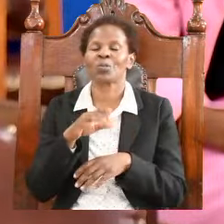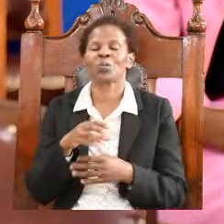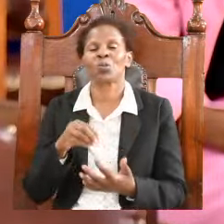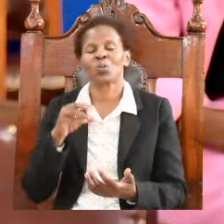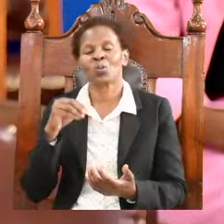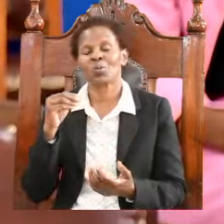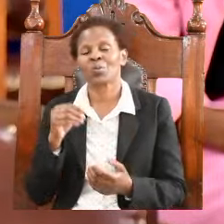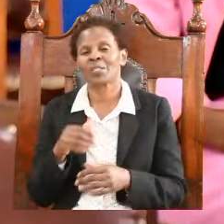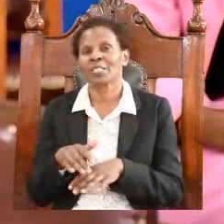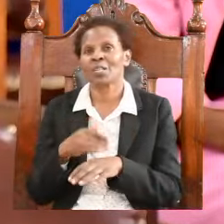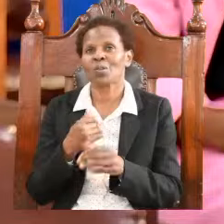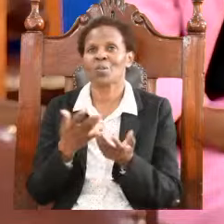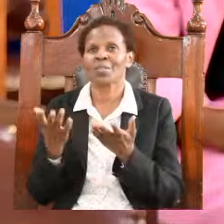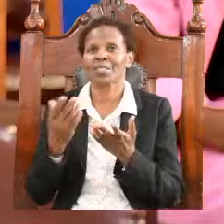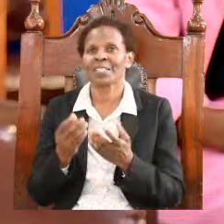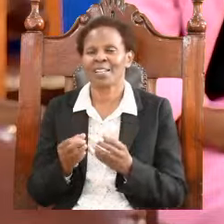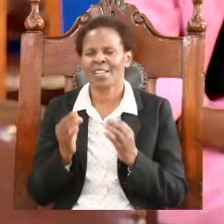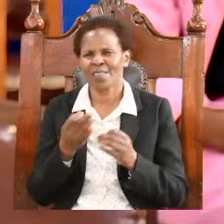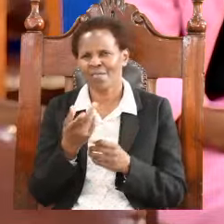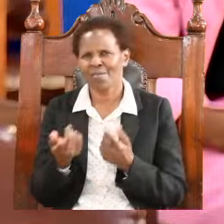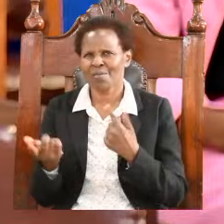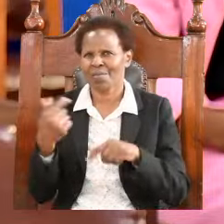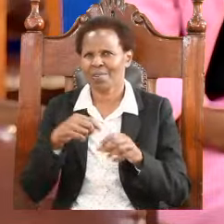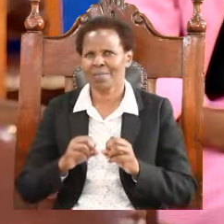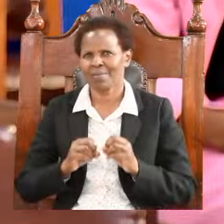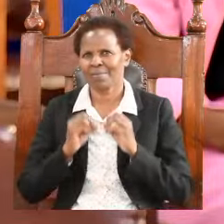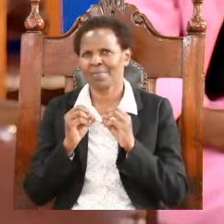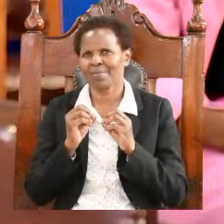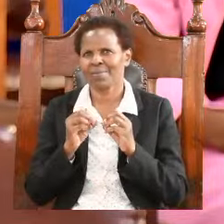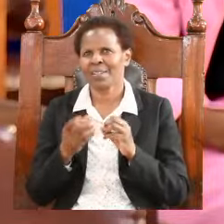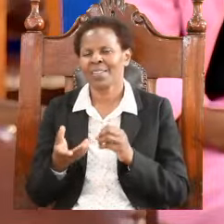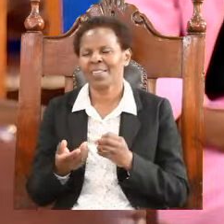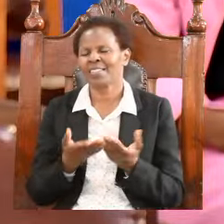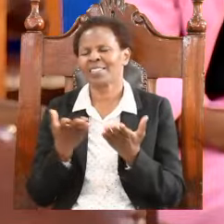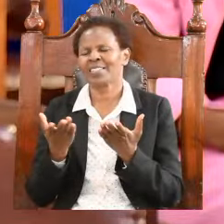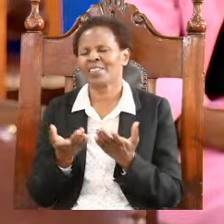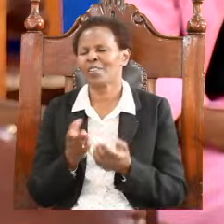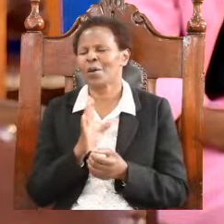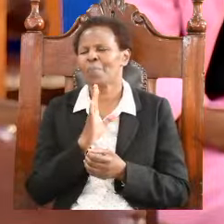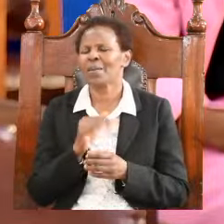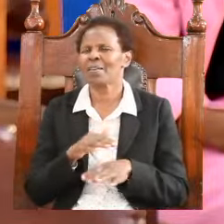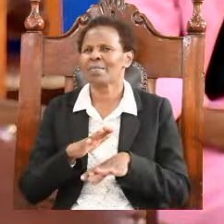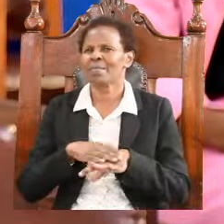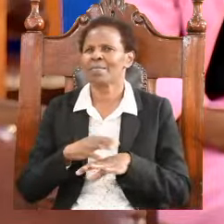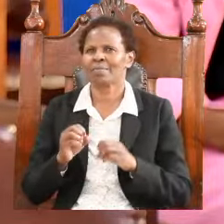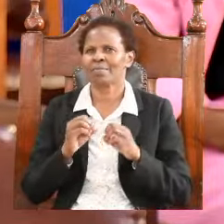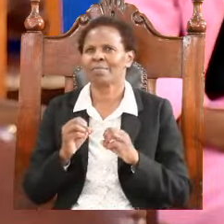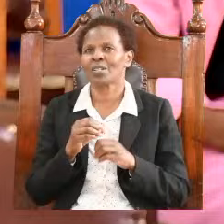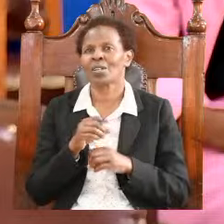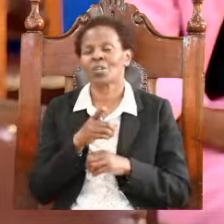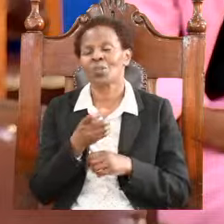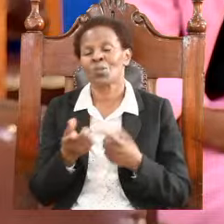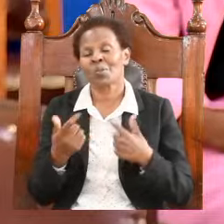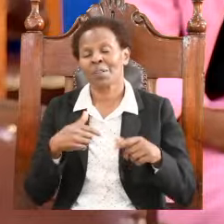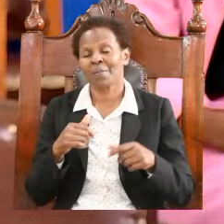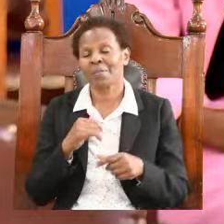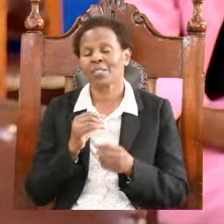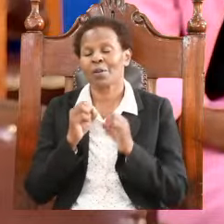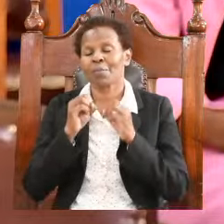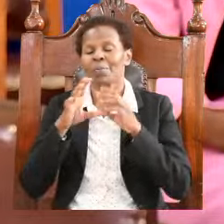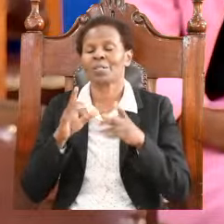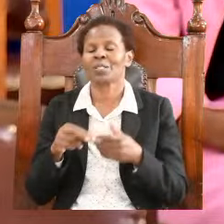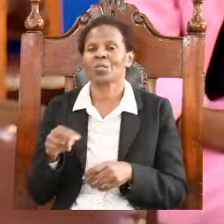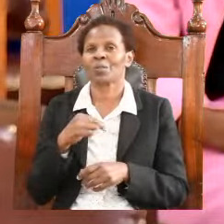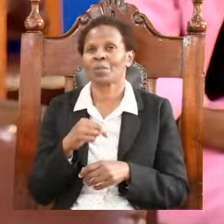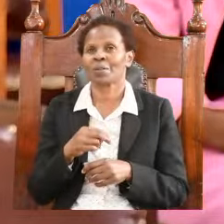gia gikuyu mutangiukire githomo giki gitingikinyaniire uguo guka kwanyu ni kirathimo kinene muno ni tondu